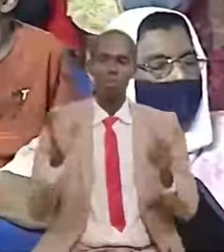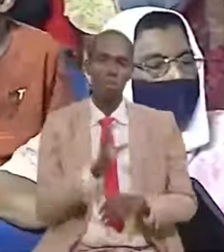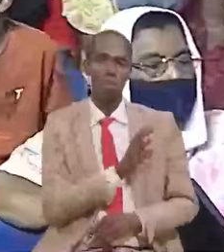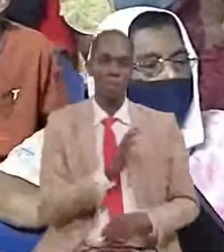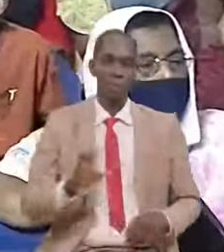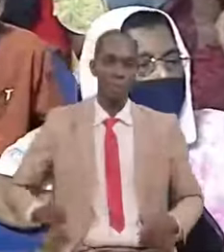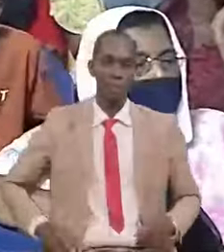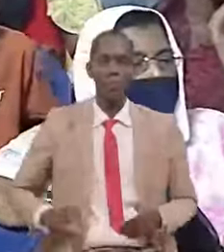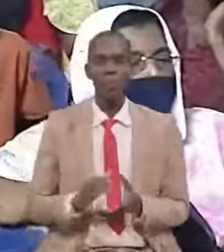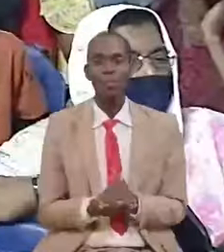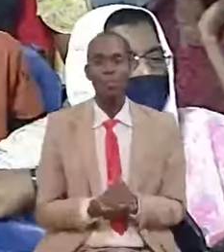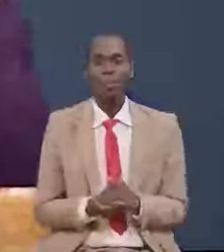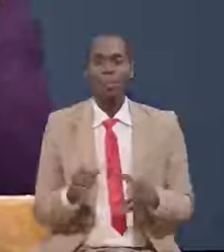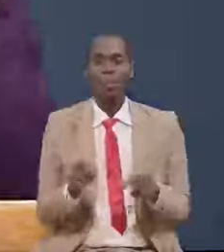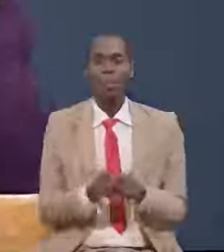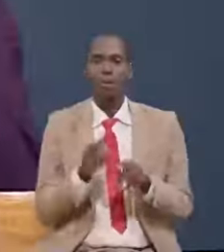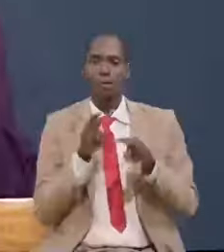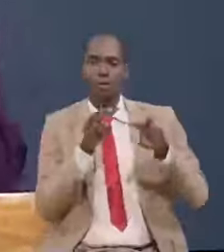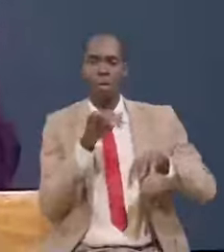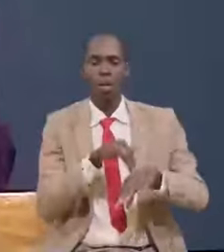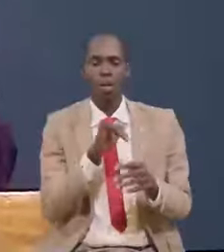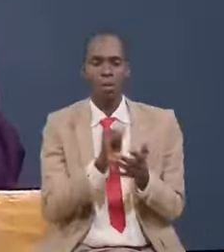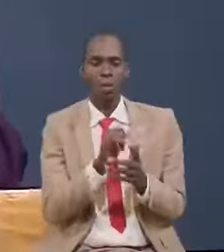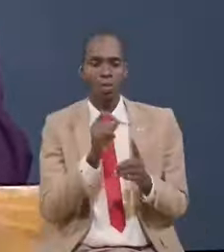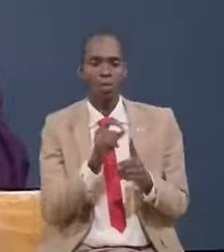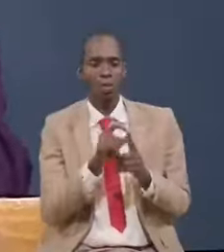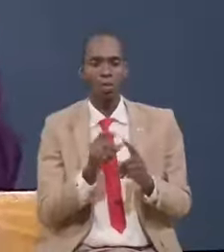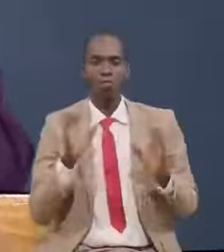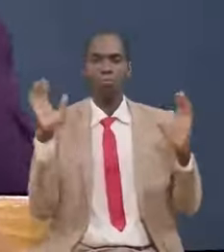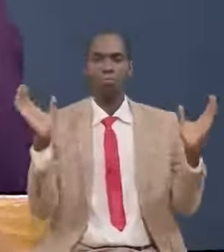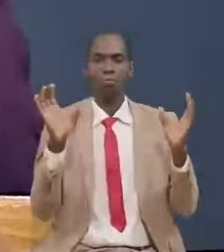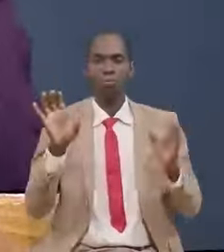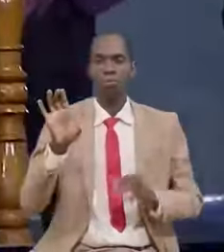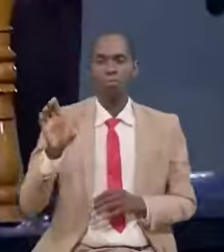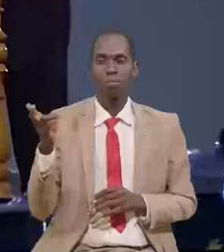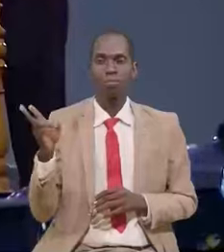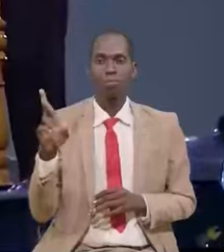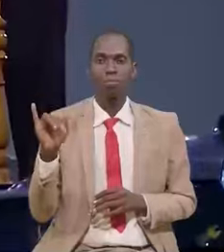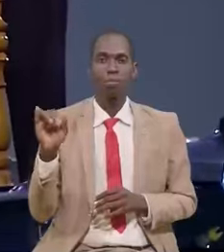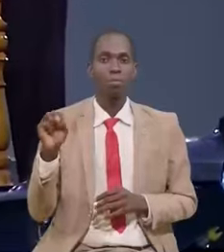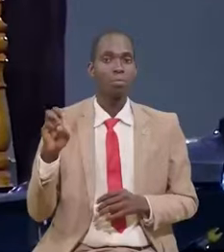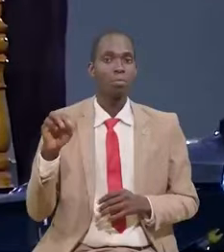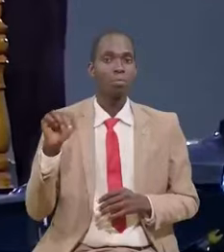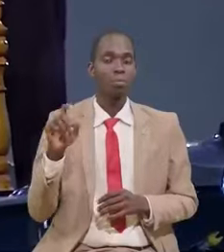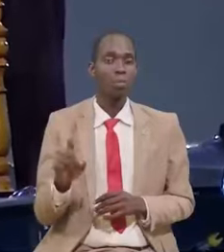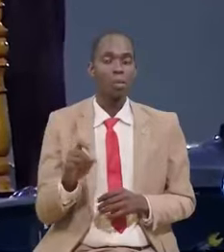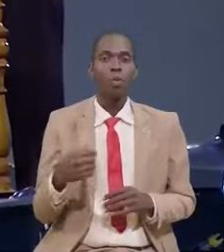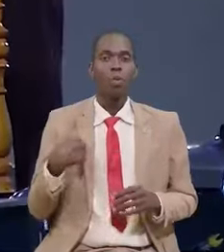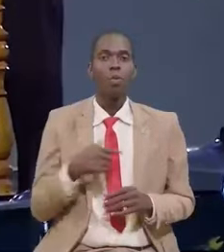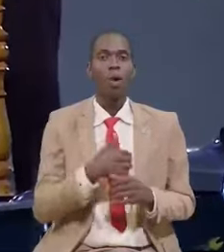En prenant le mot Christ Noël en anglais, Vous avez Christ